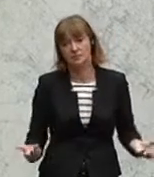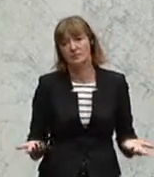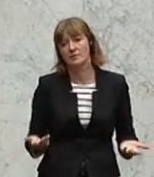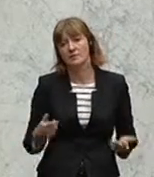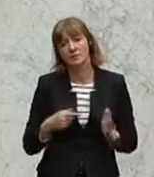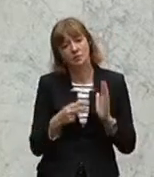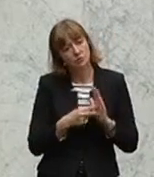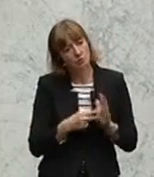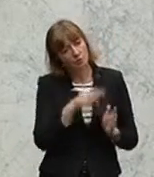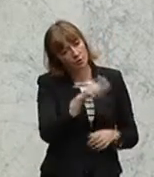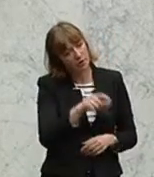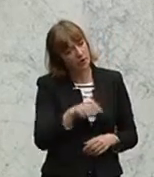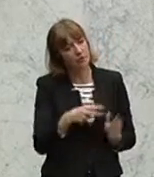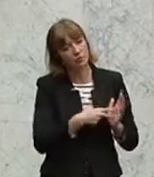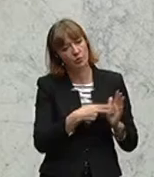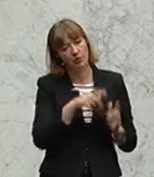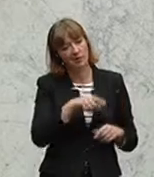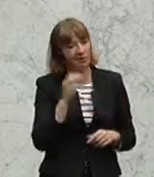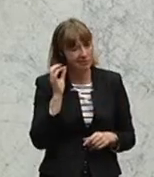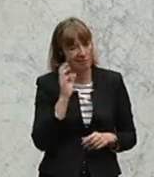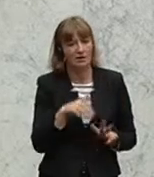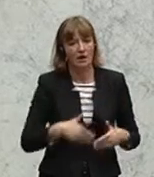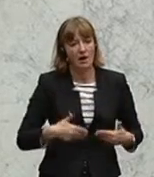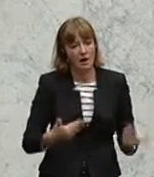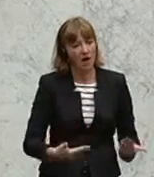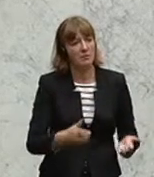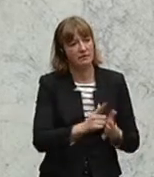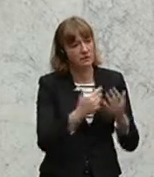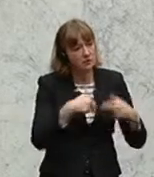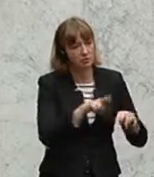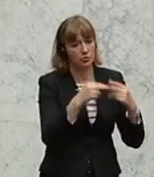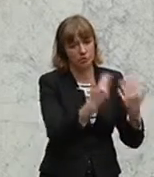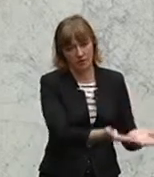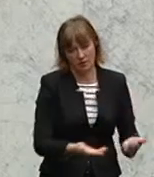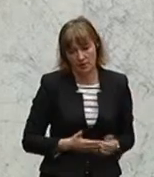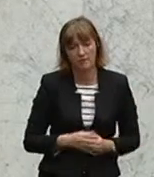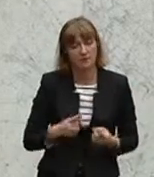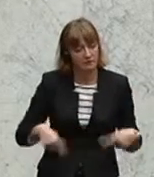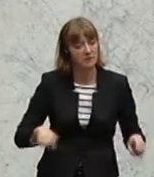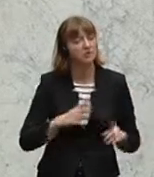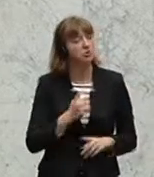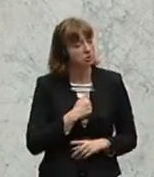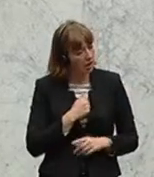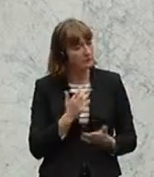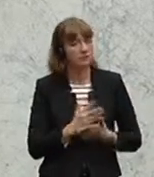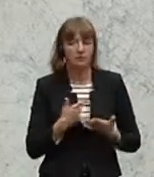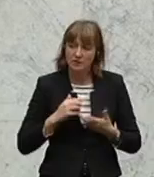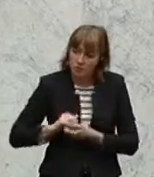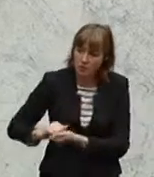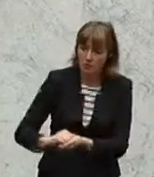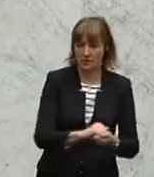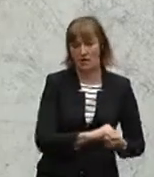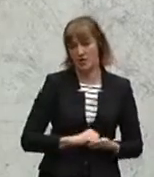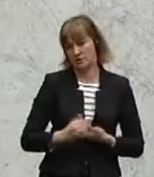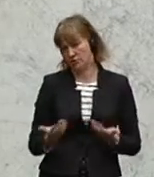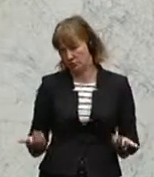und den Syrern und Syrerinnen ihre Heimat wiedergeben. Wir schaffen das, wenn wir solidarisch